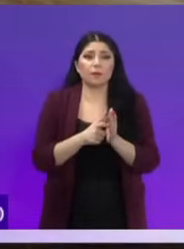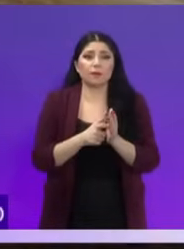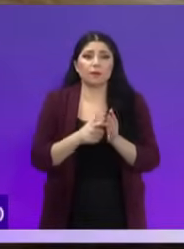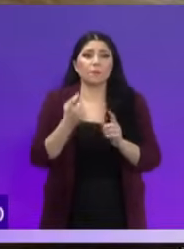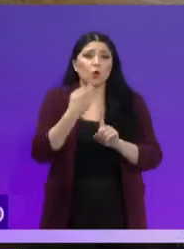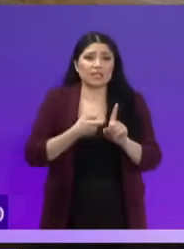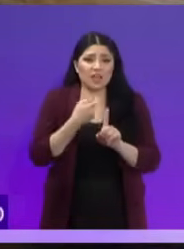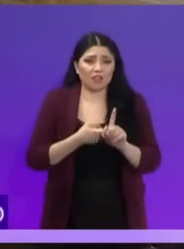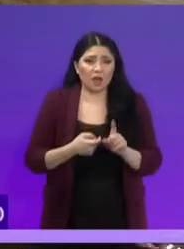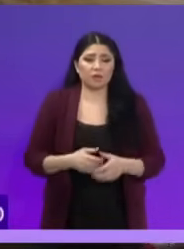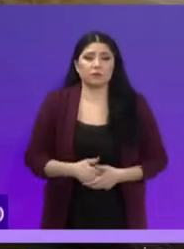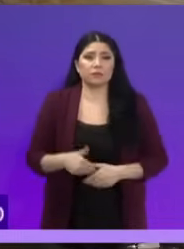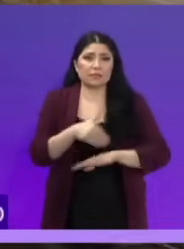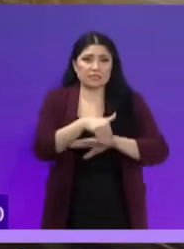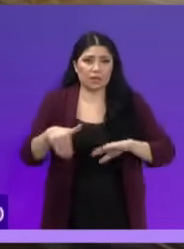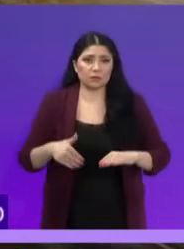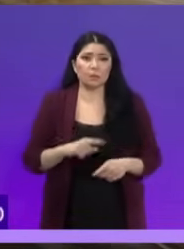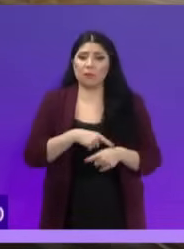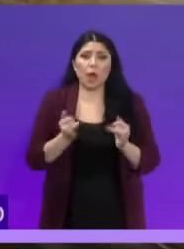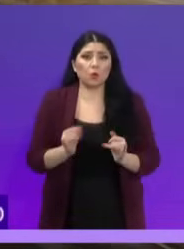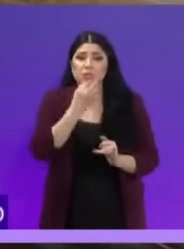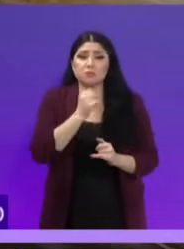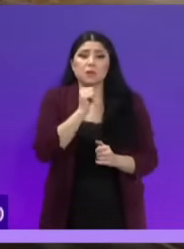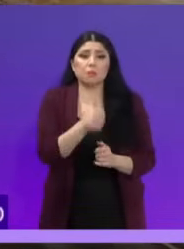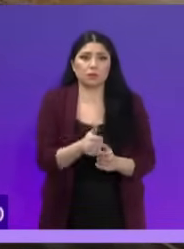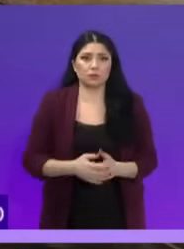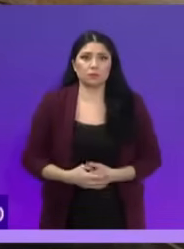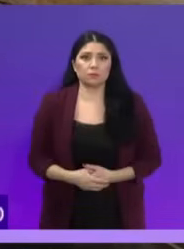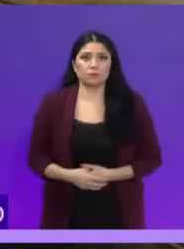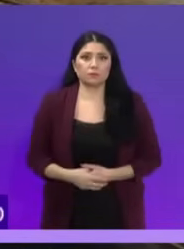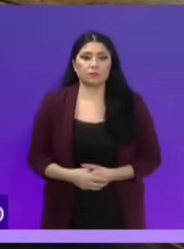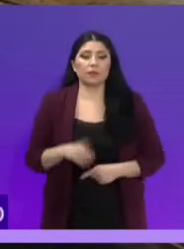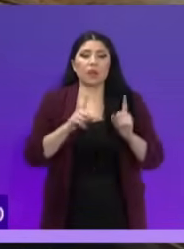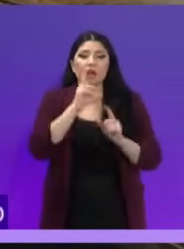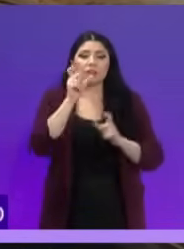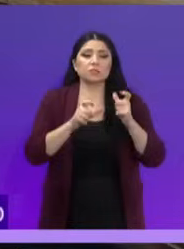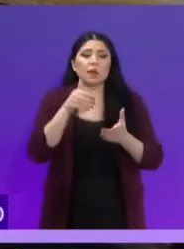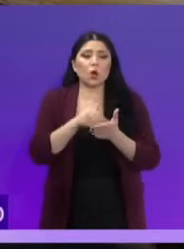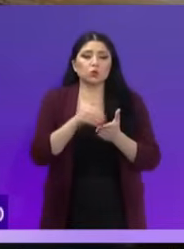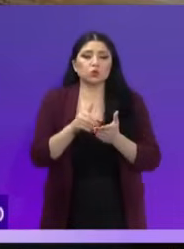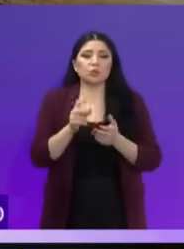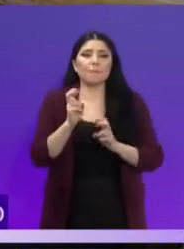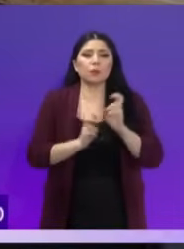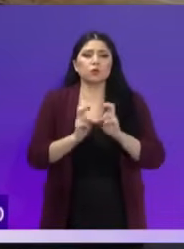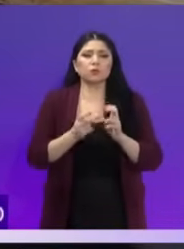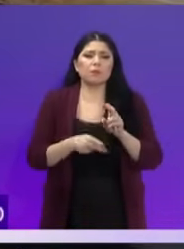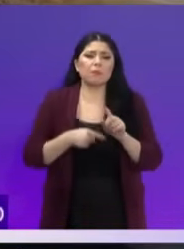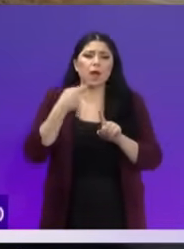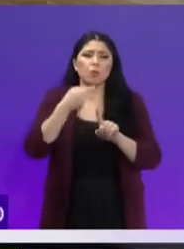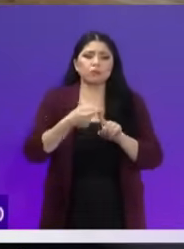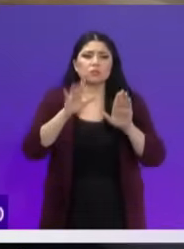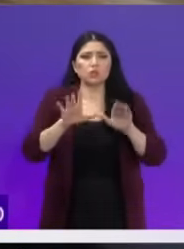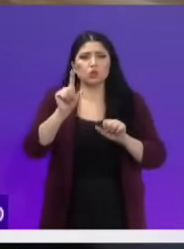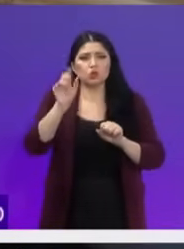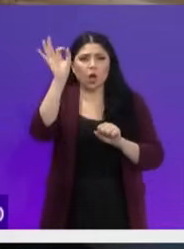stradă. Până este un prim semnal. Până la urmă, dacă vorbim de costuri de producție mai ridicate cu 10 până la